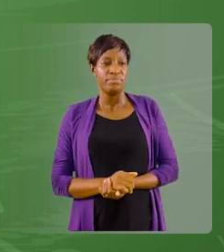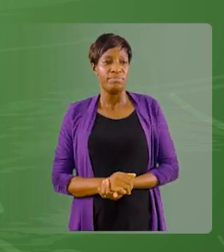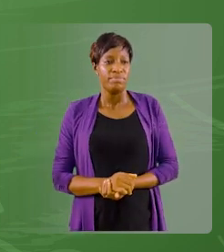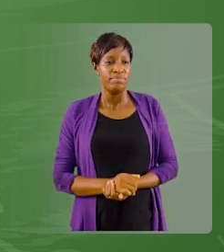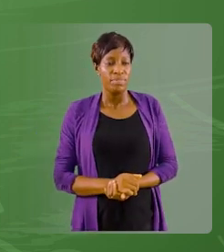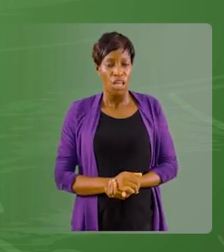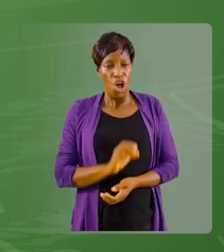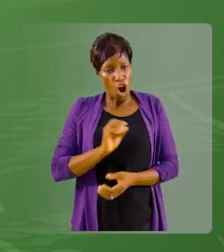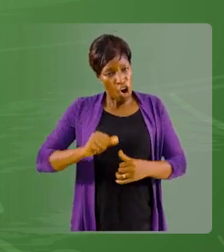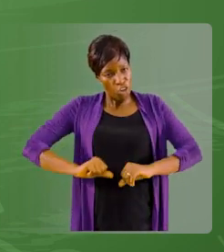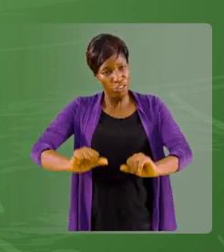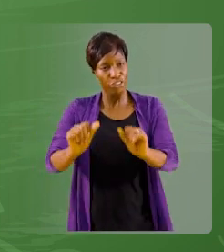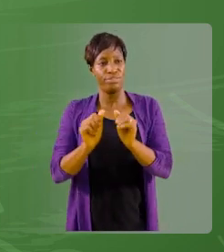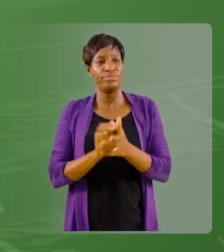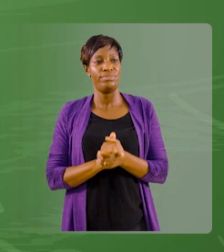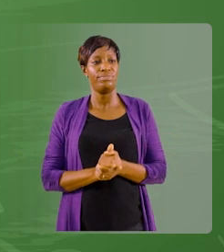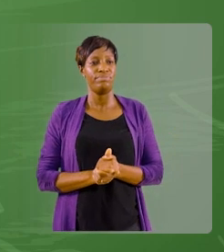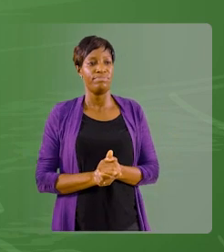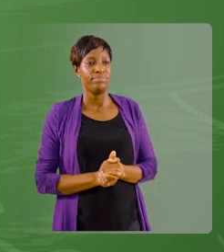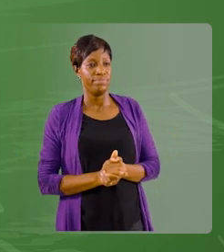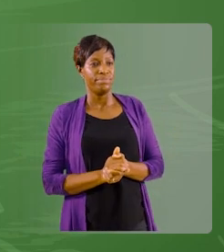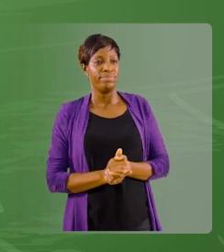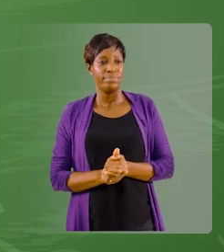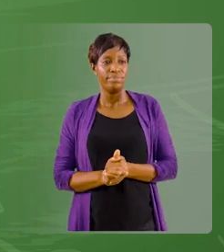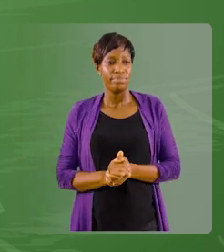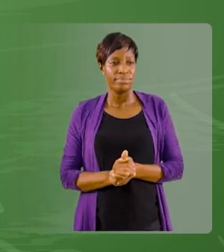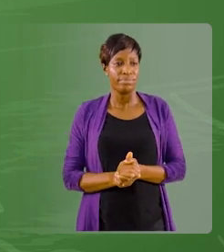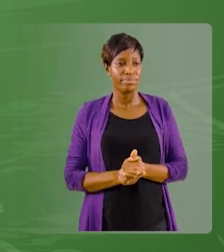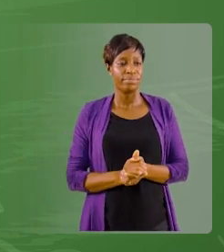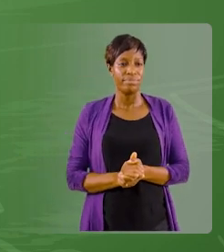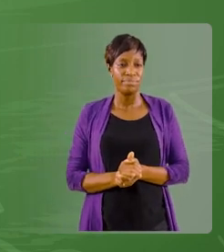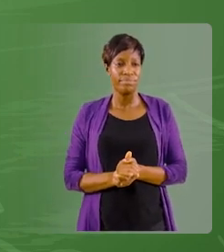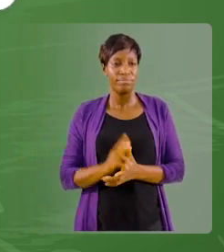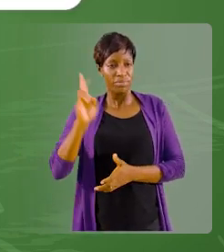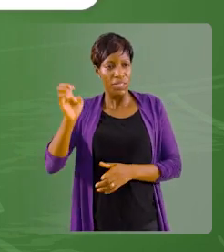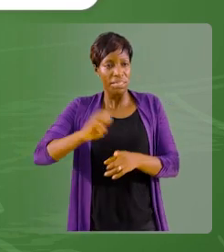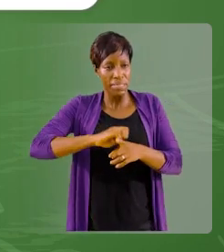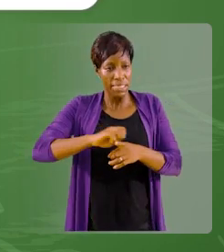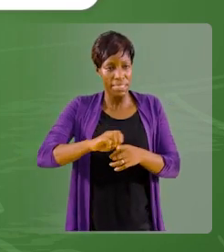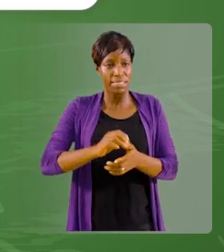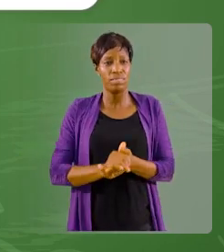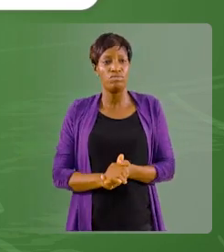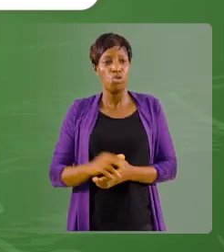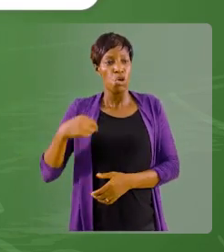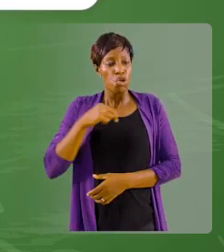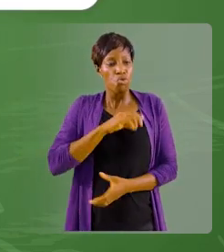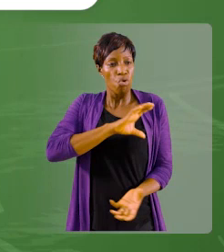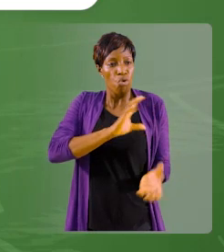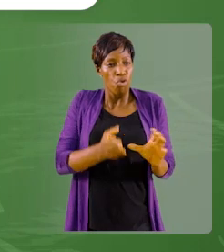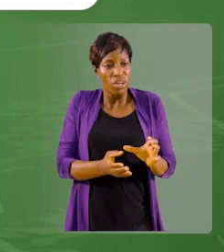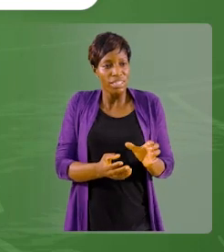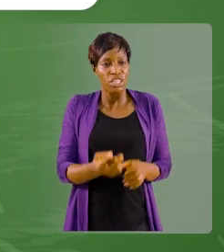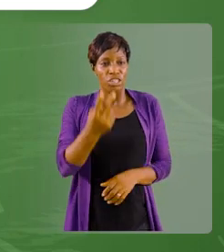Bien, on continue avec l'exemple numéro 2. Nous allons convertir